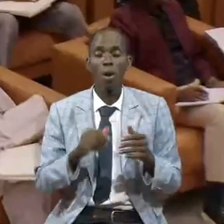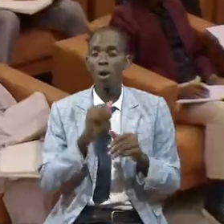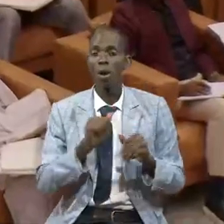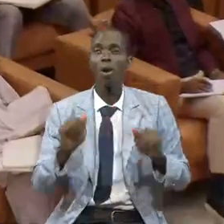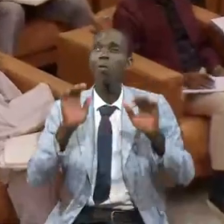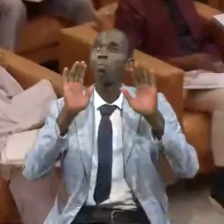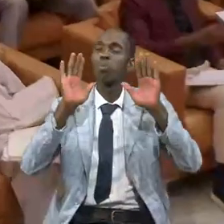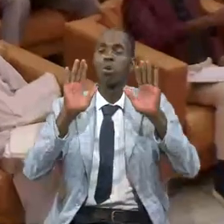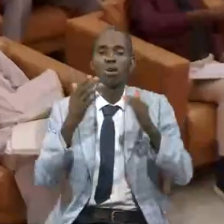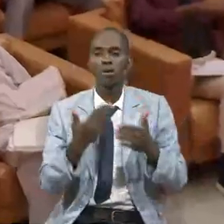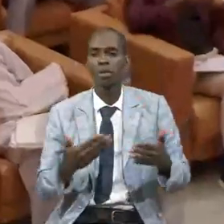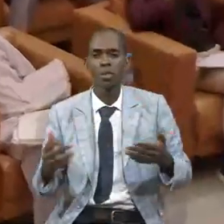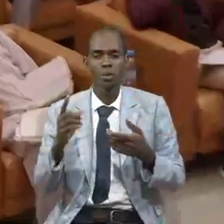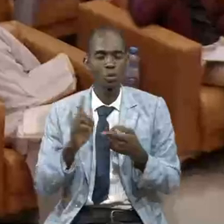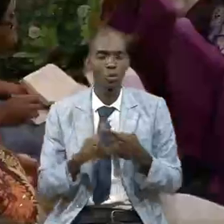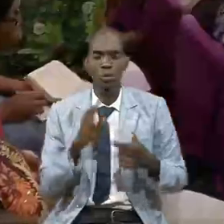c'est merveilleux